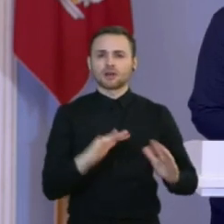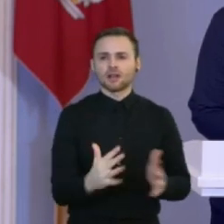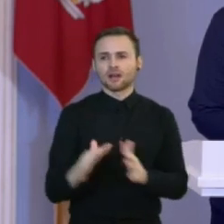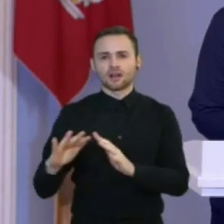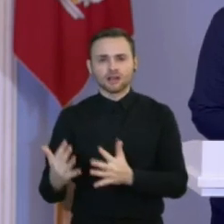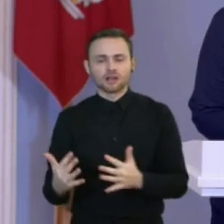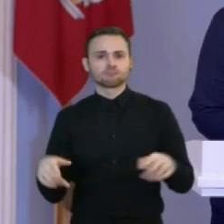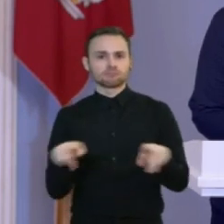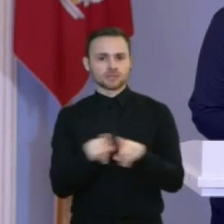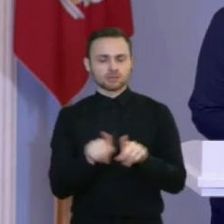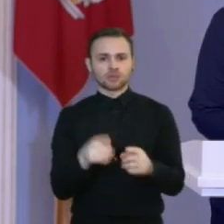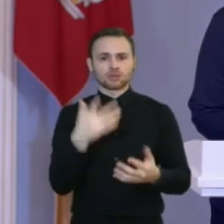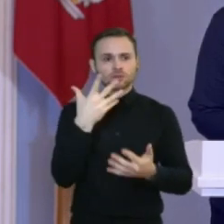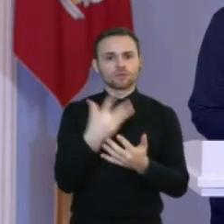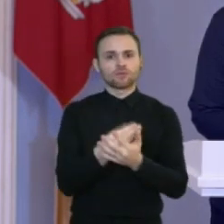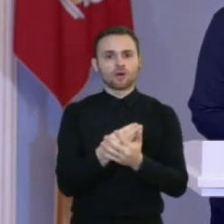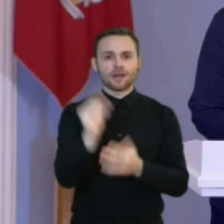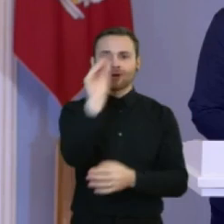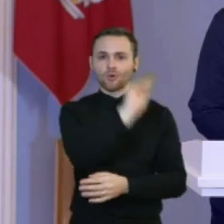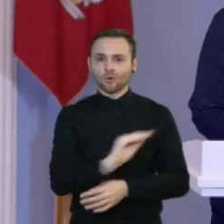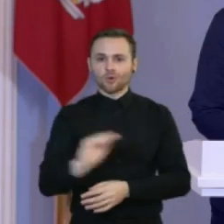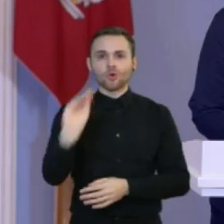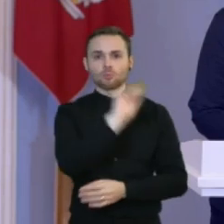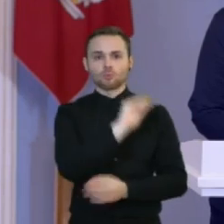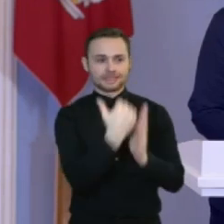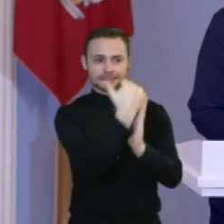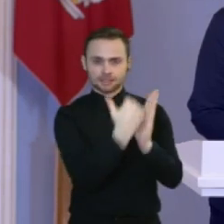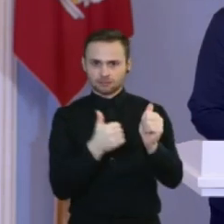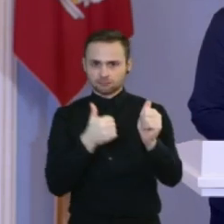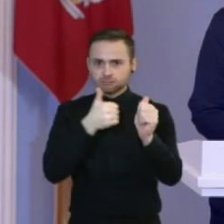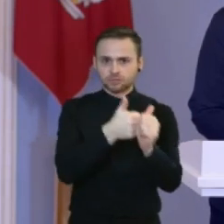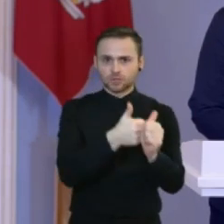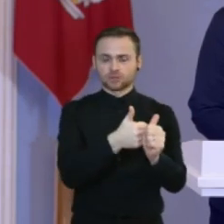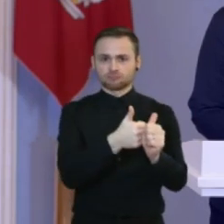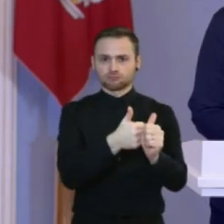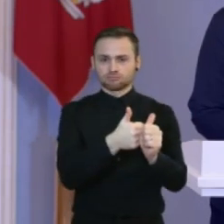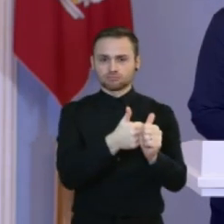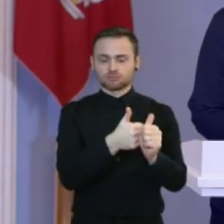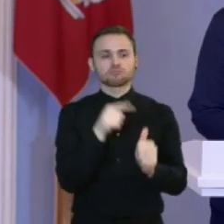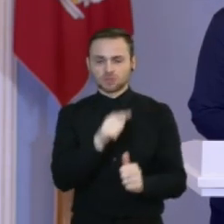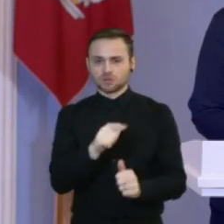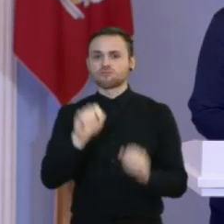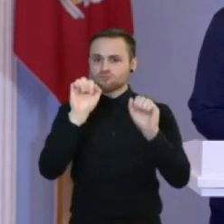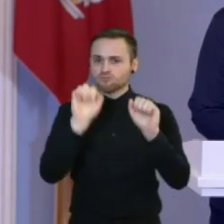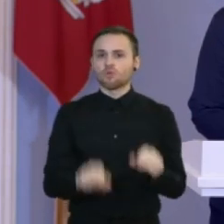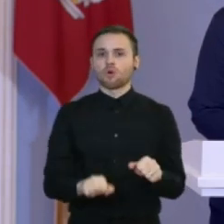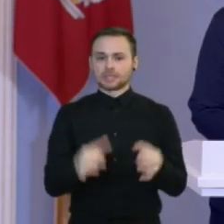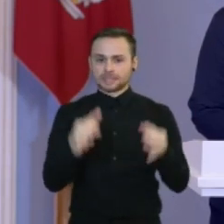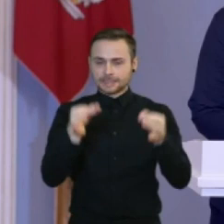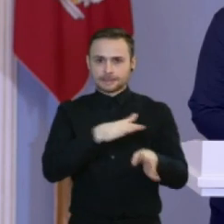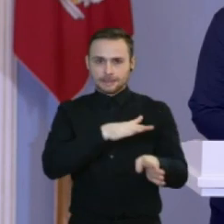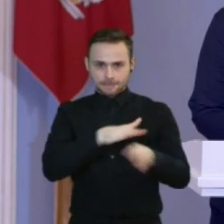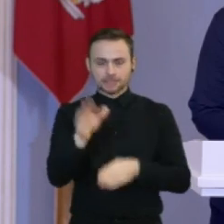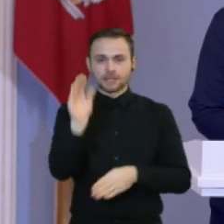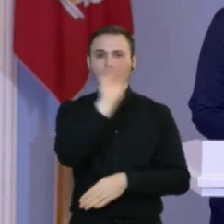savo ištikimumu Europos principams yra verta būti visateise